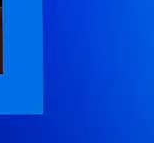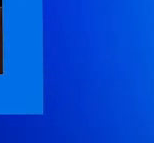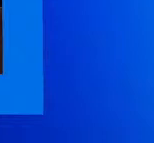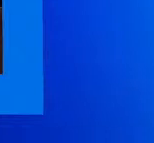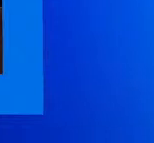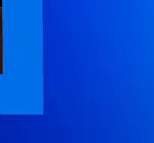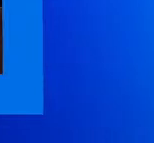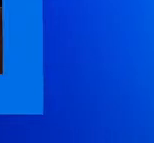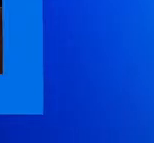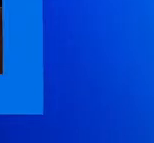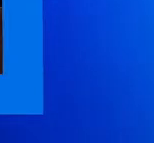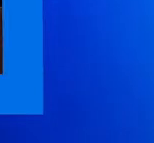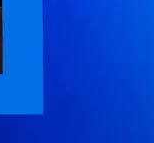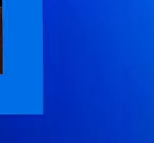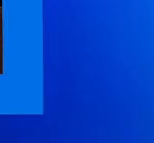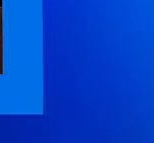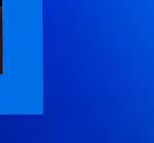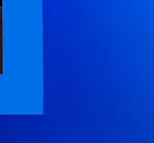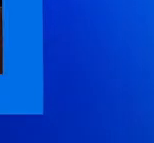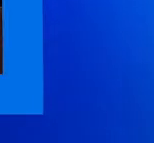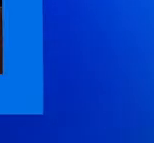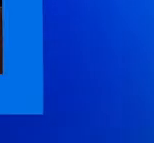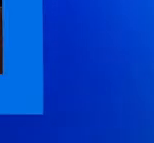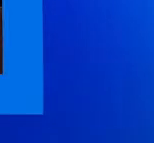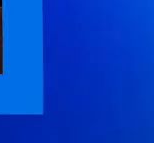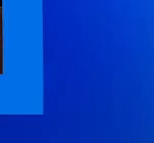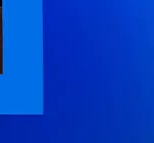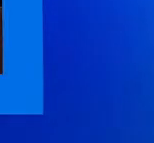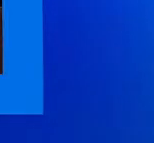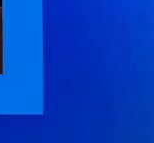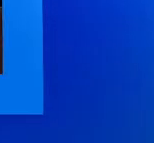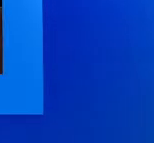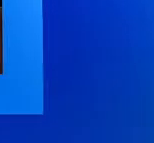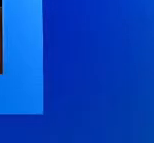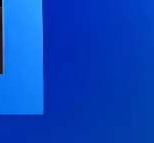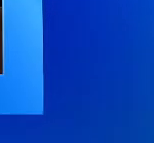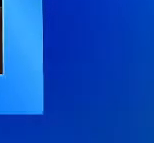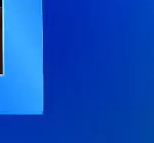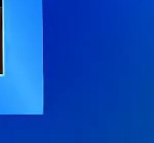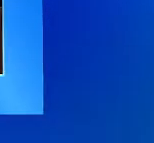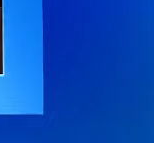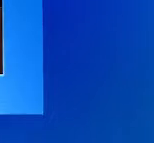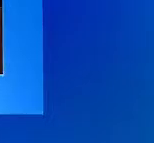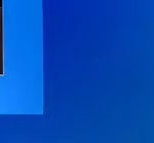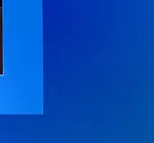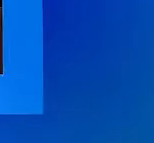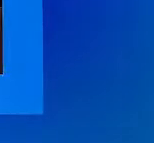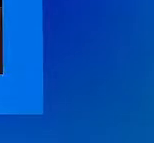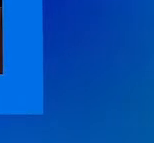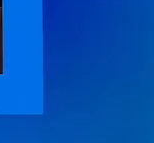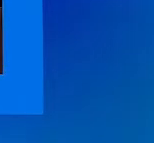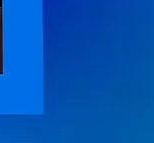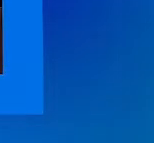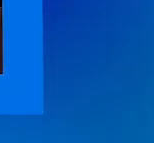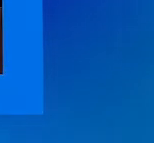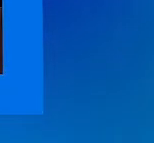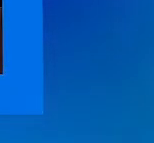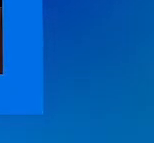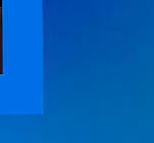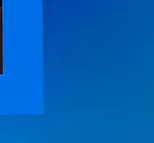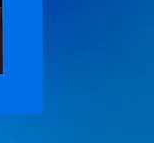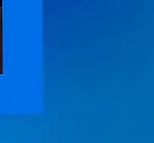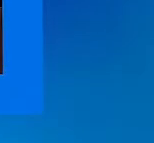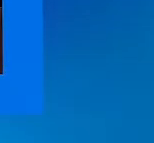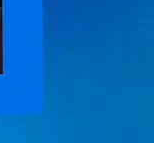qui viennent de la royauté nous prions que Dieu continue toujours à établir